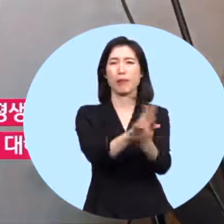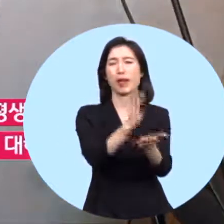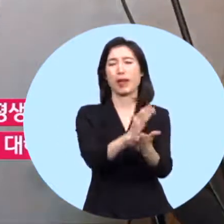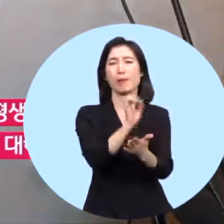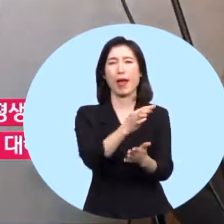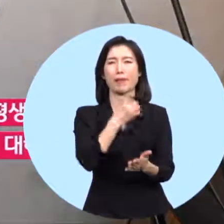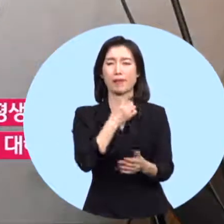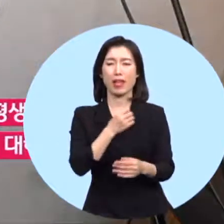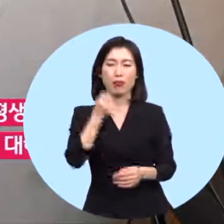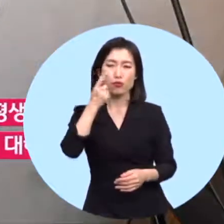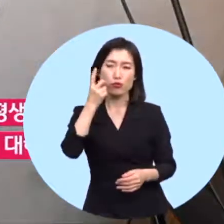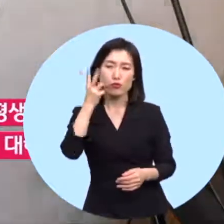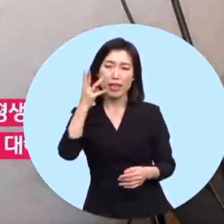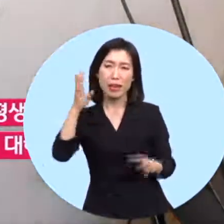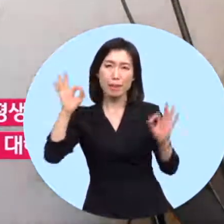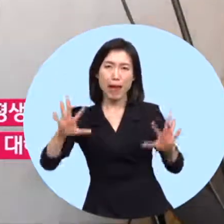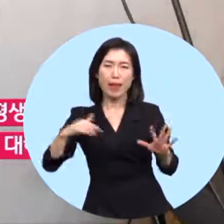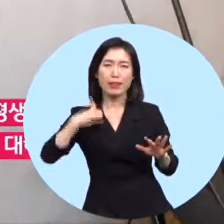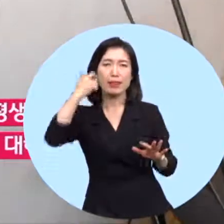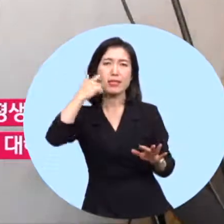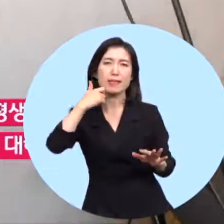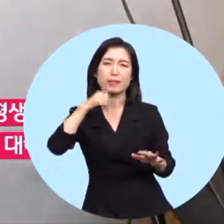제 감회가 그렇습니다.